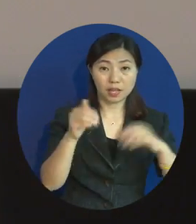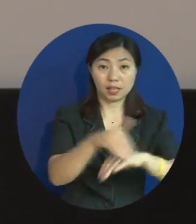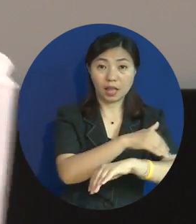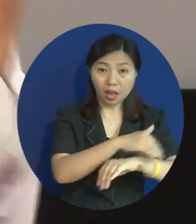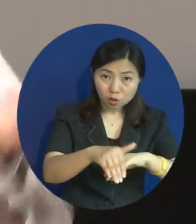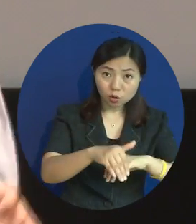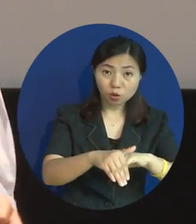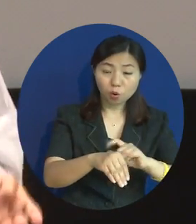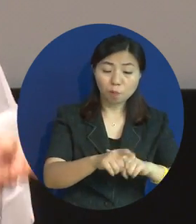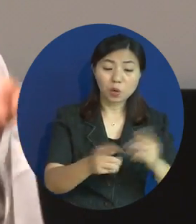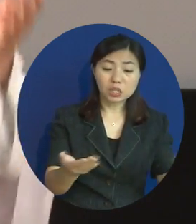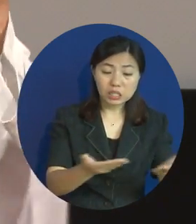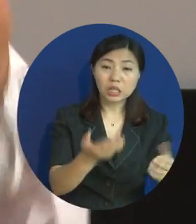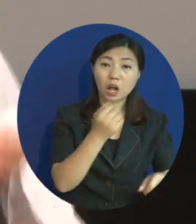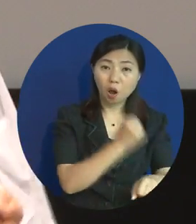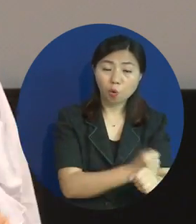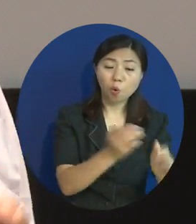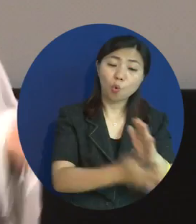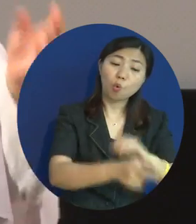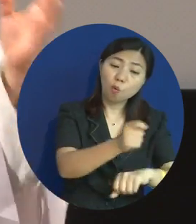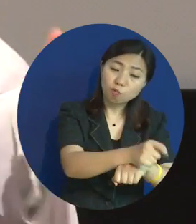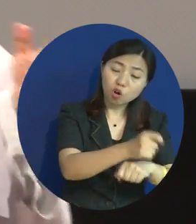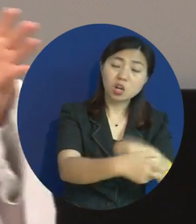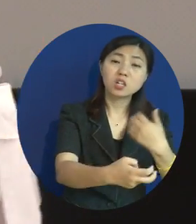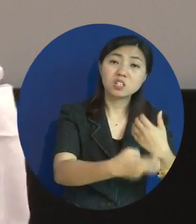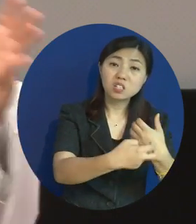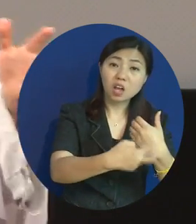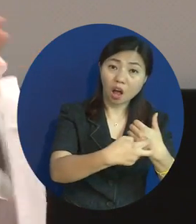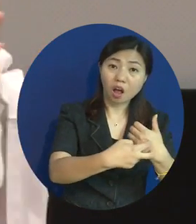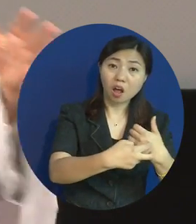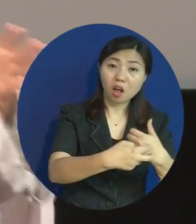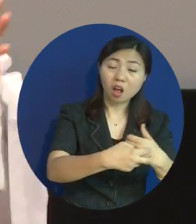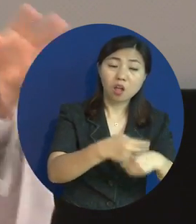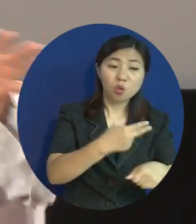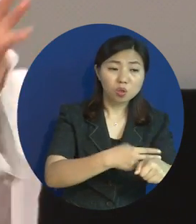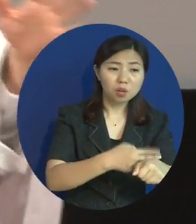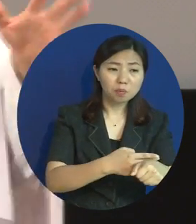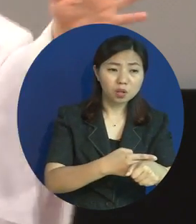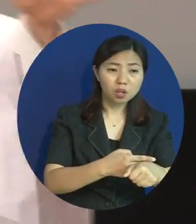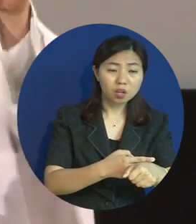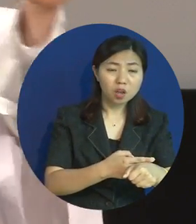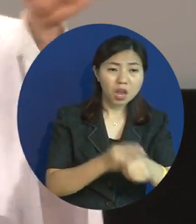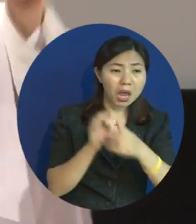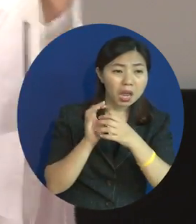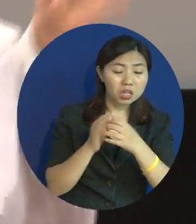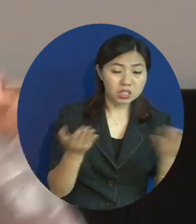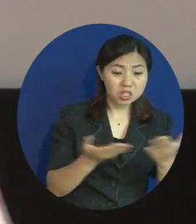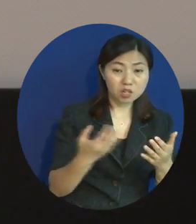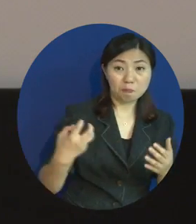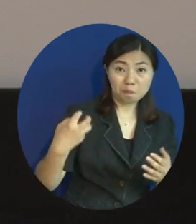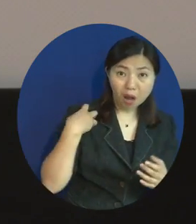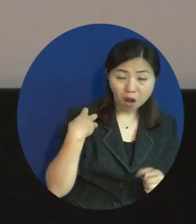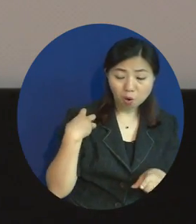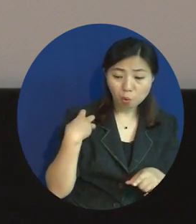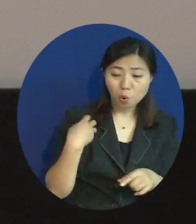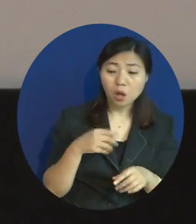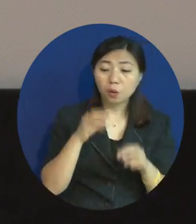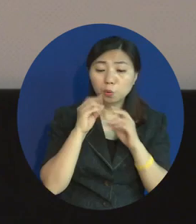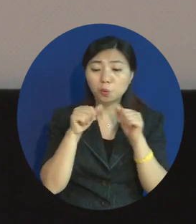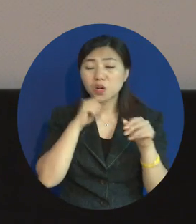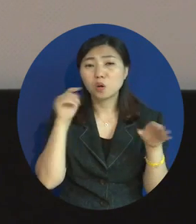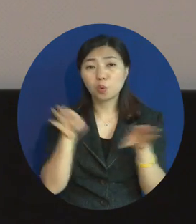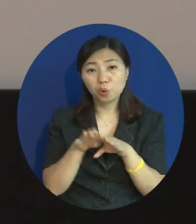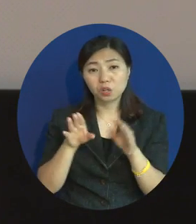가지고 의사면 의사, 공무원 공무원 직업을 가지고 자기 주말에 틈나는 대로 계속 연구하면 이제